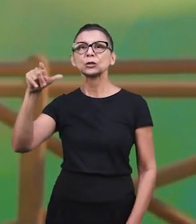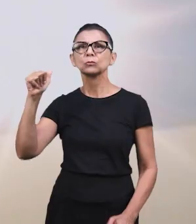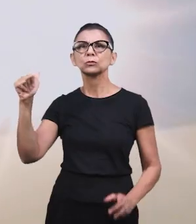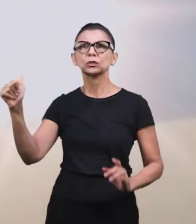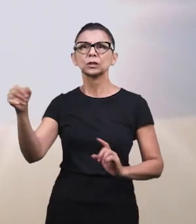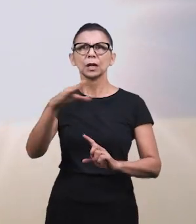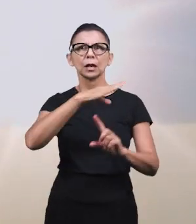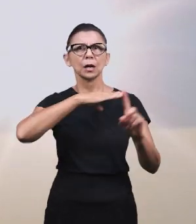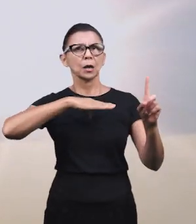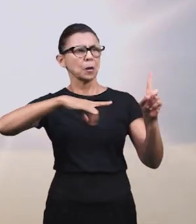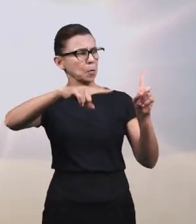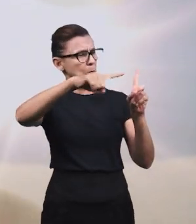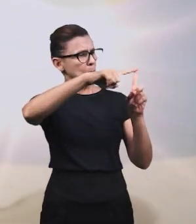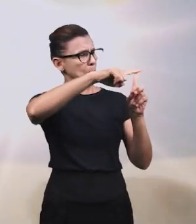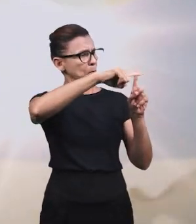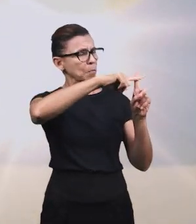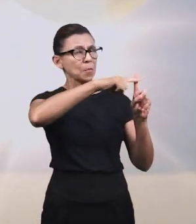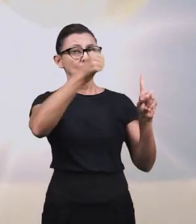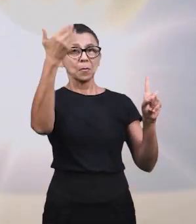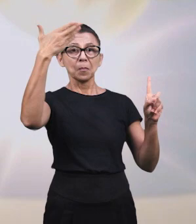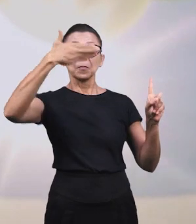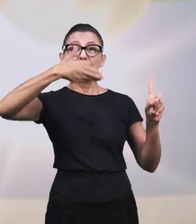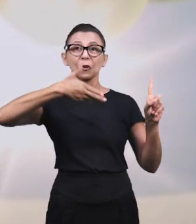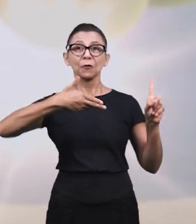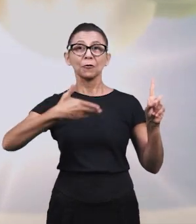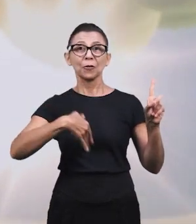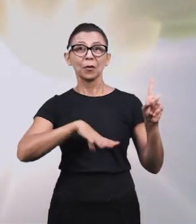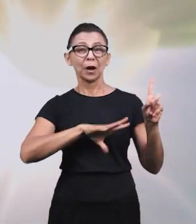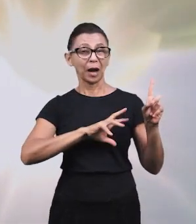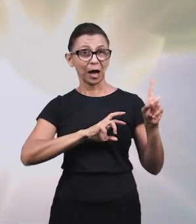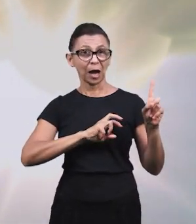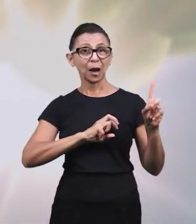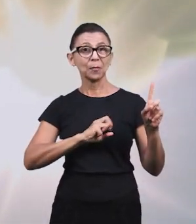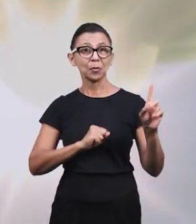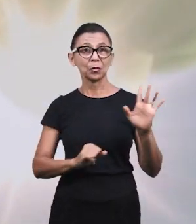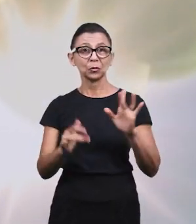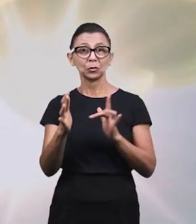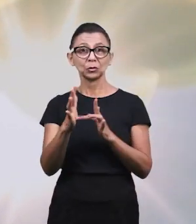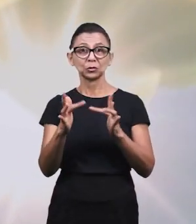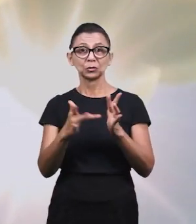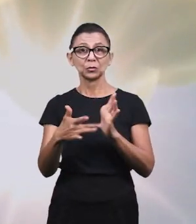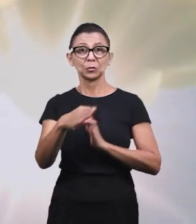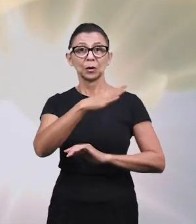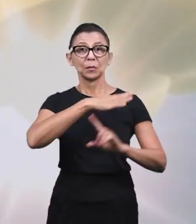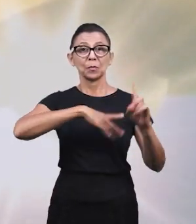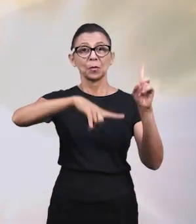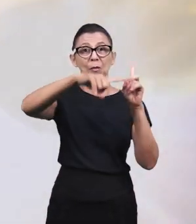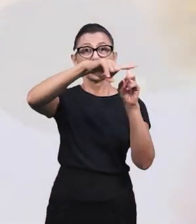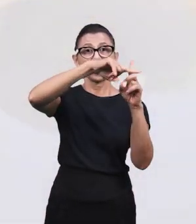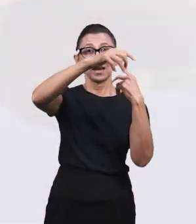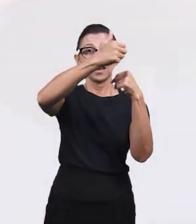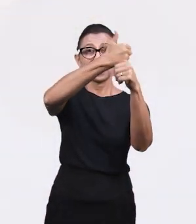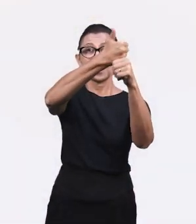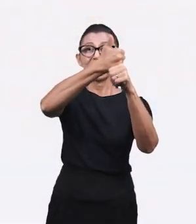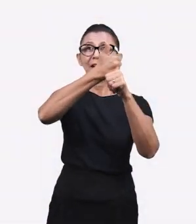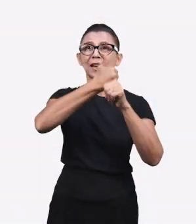любовь. Нам открылась на Голгофе, Иисус за нас страдал.